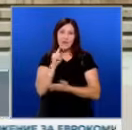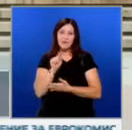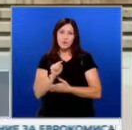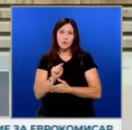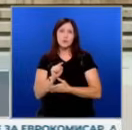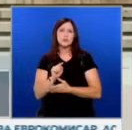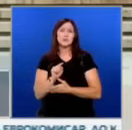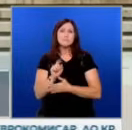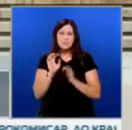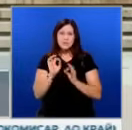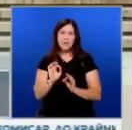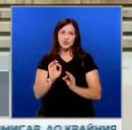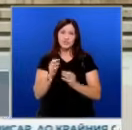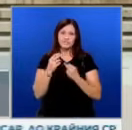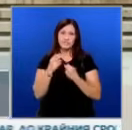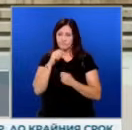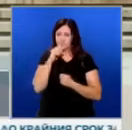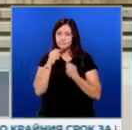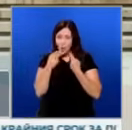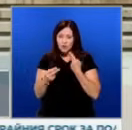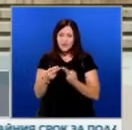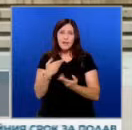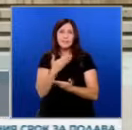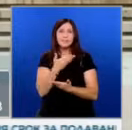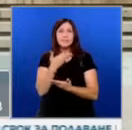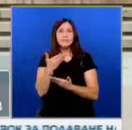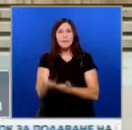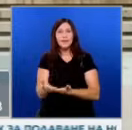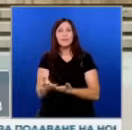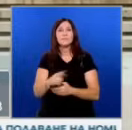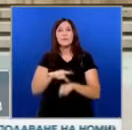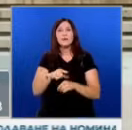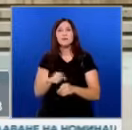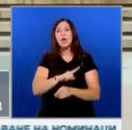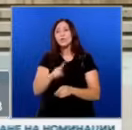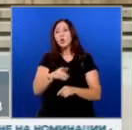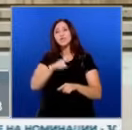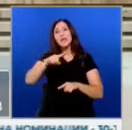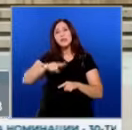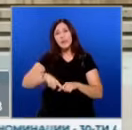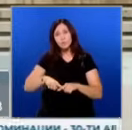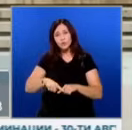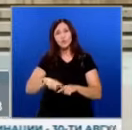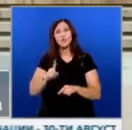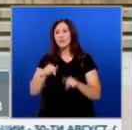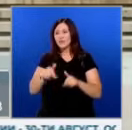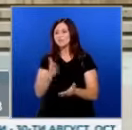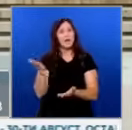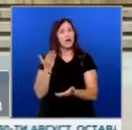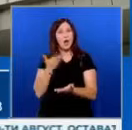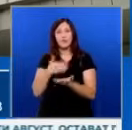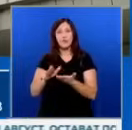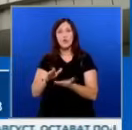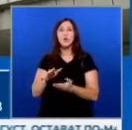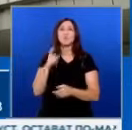за съществени показания, дадени в хода на досъдебното производство, които днес бяха отхвърлени от самия Борислав Динков. Той обясни,